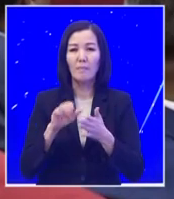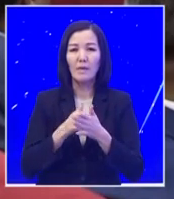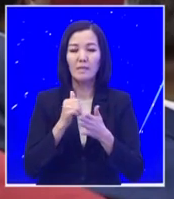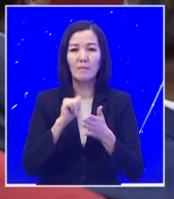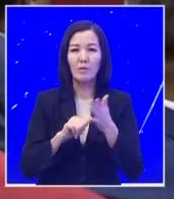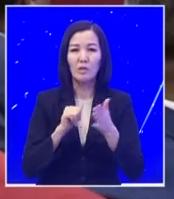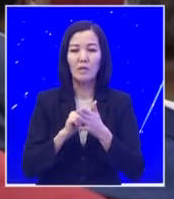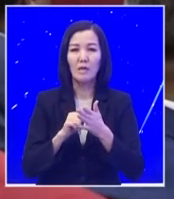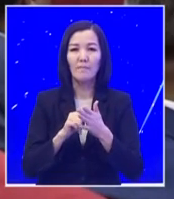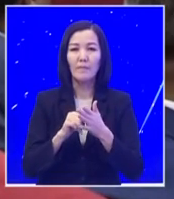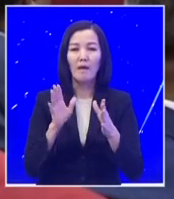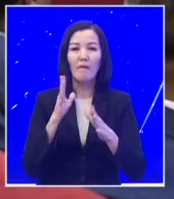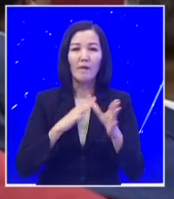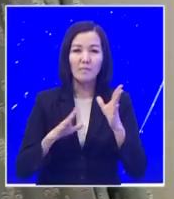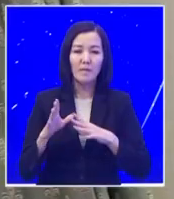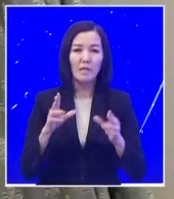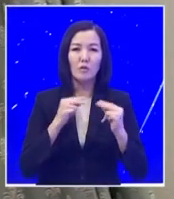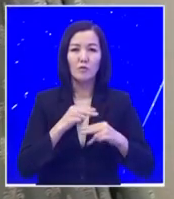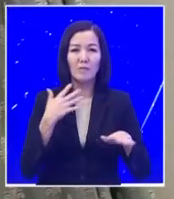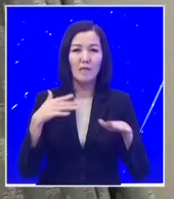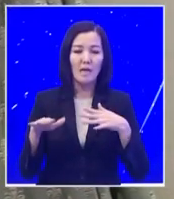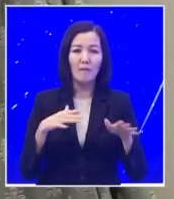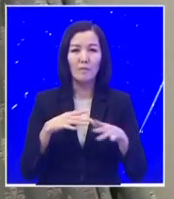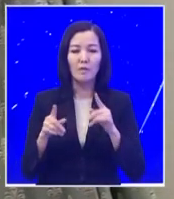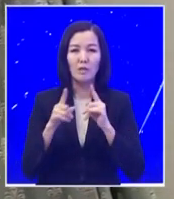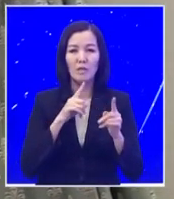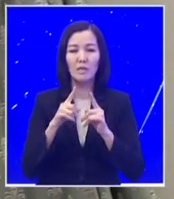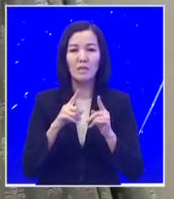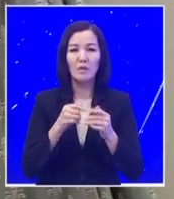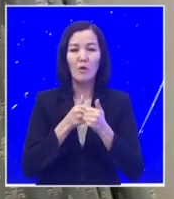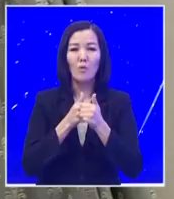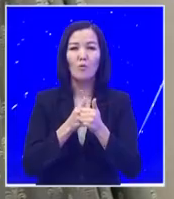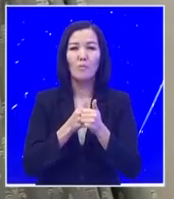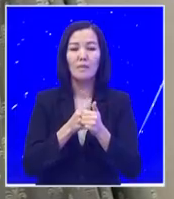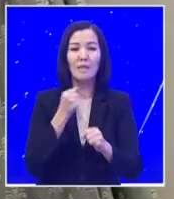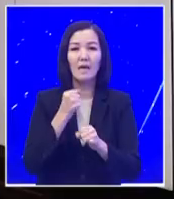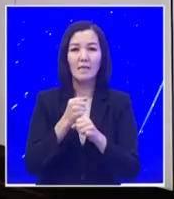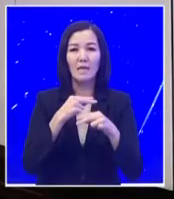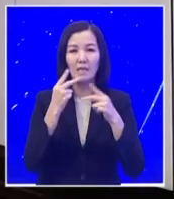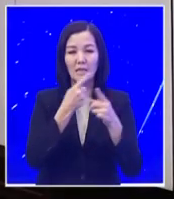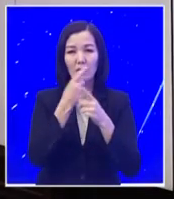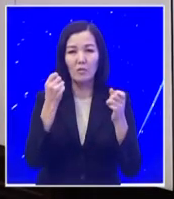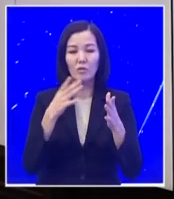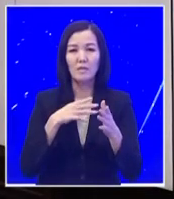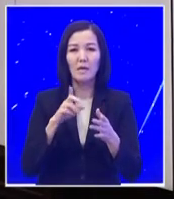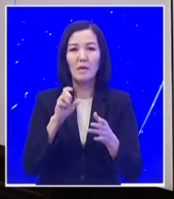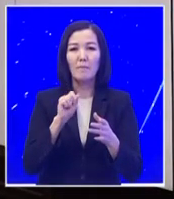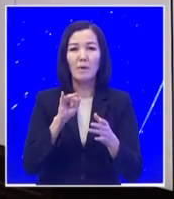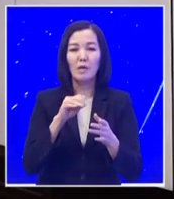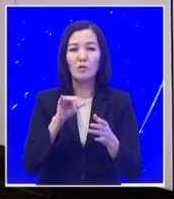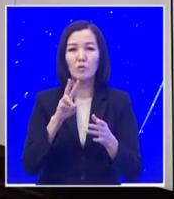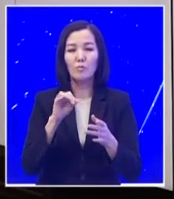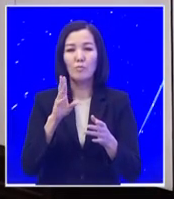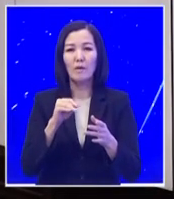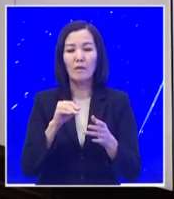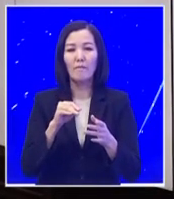тәрбие жұмыстарының аздығы. Алқа жиында облыс әкімінің орынбасары жауаптыларға қатаң ескерту жасады. Батыржан Байжұманов аудан